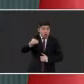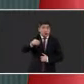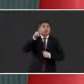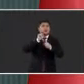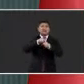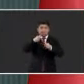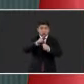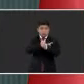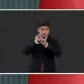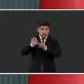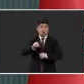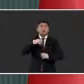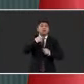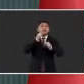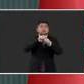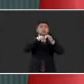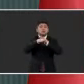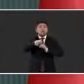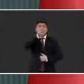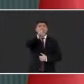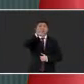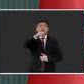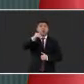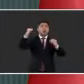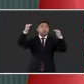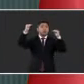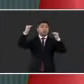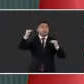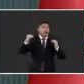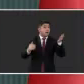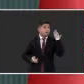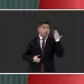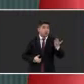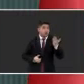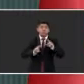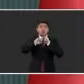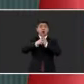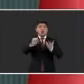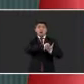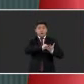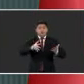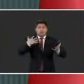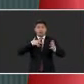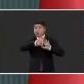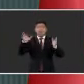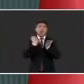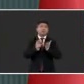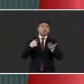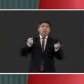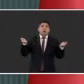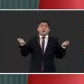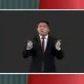istihdam 25 milyona kadar gerilemişti. Dünyanın panikle içine kapandığı bu dönemde